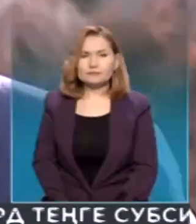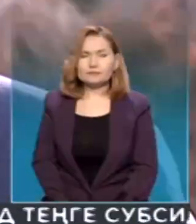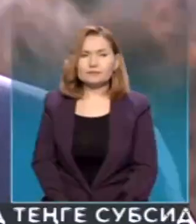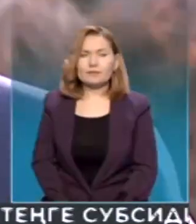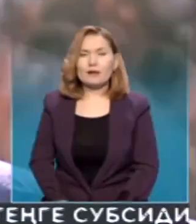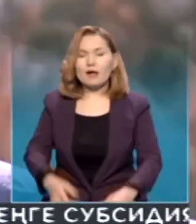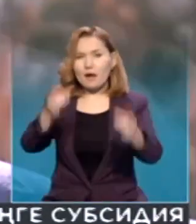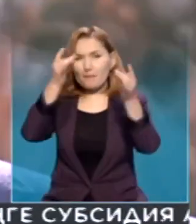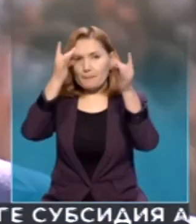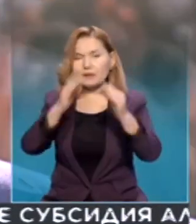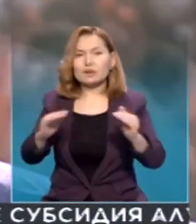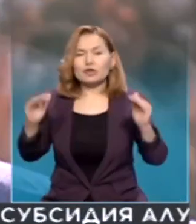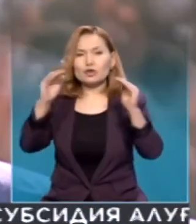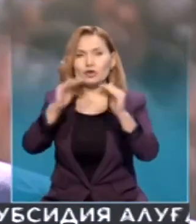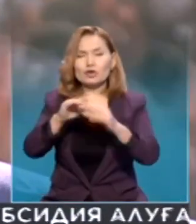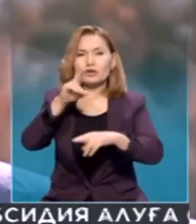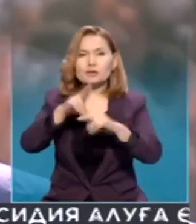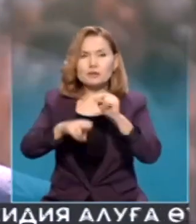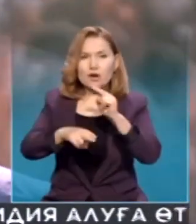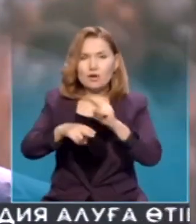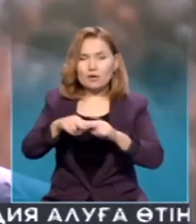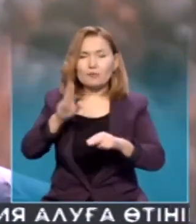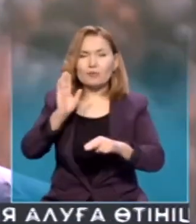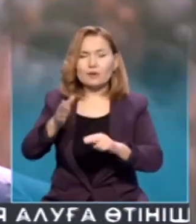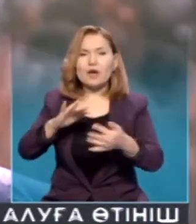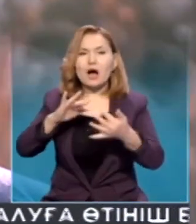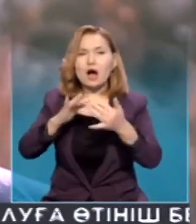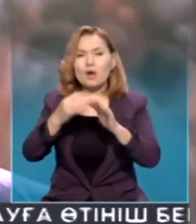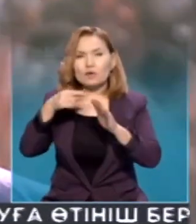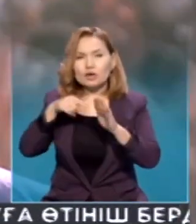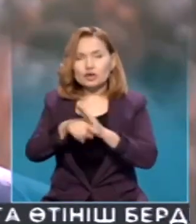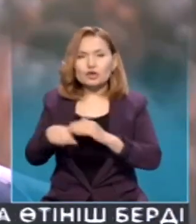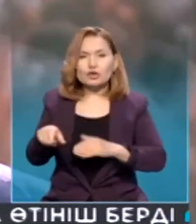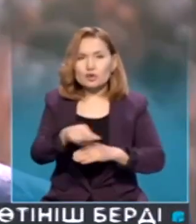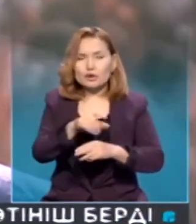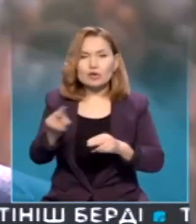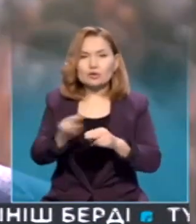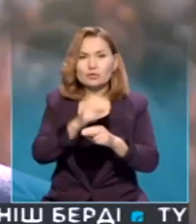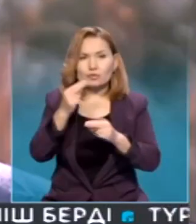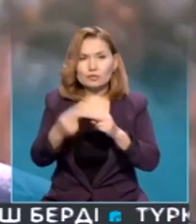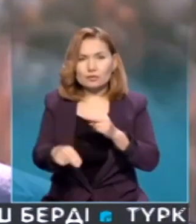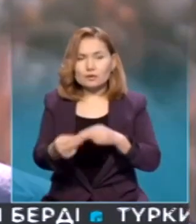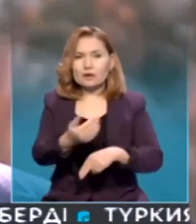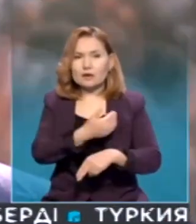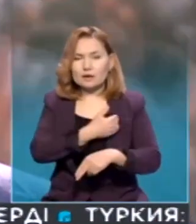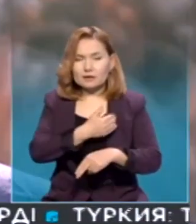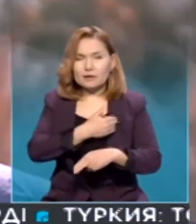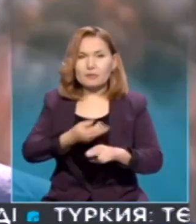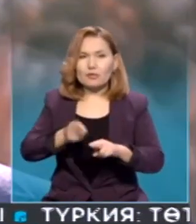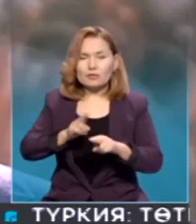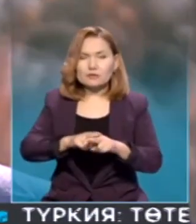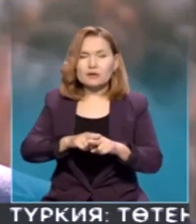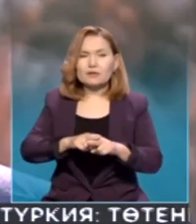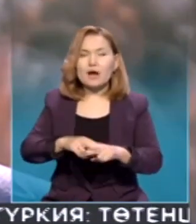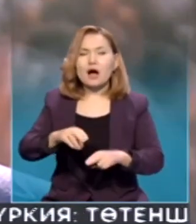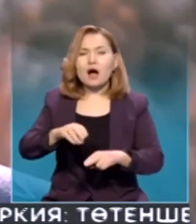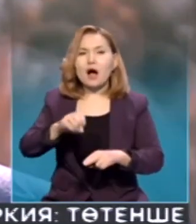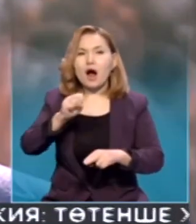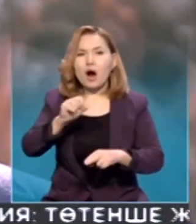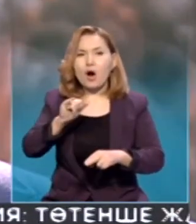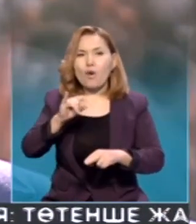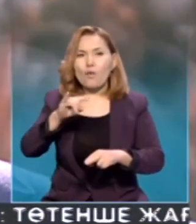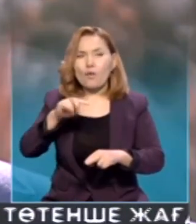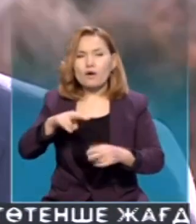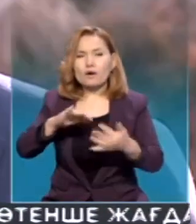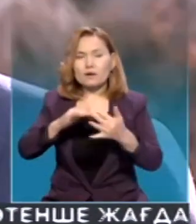Мәдениет үйі салу, ауыл ішілік жолдарды бітіру, ауыл ел бесігі бағдарлама